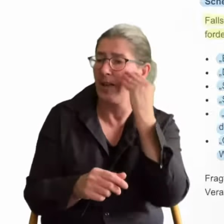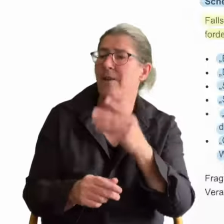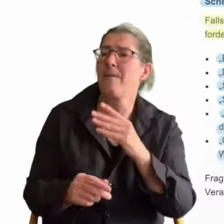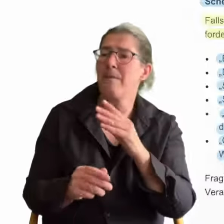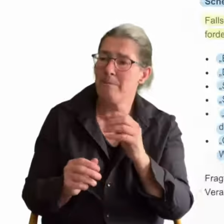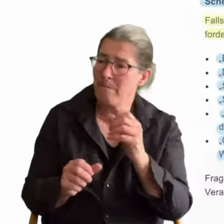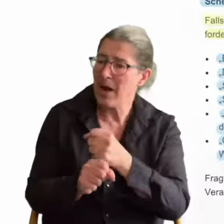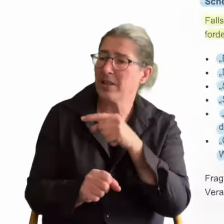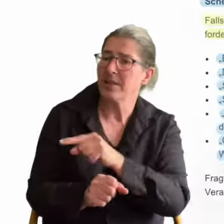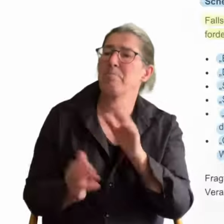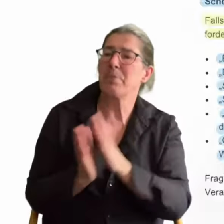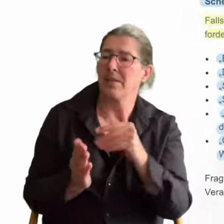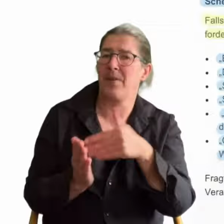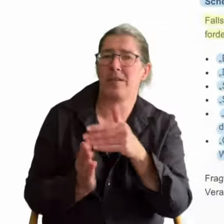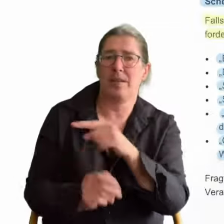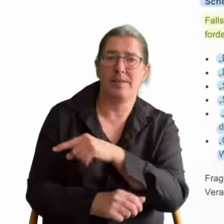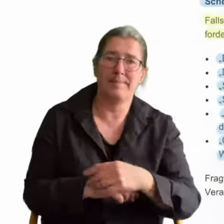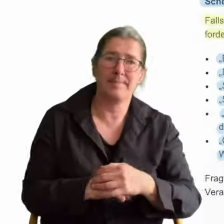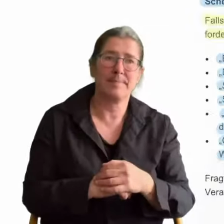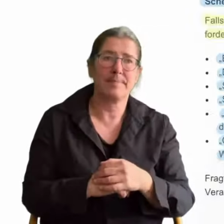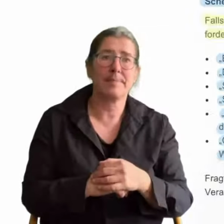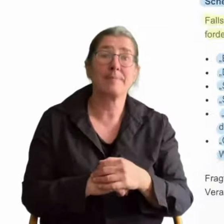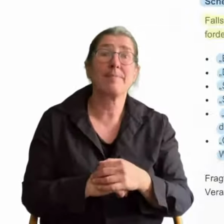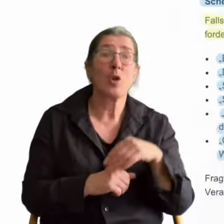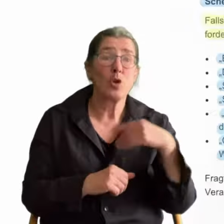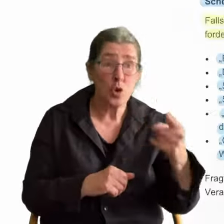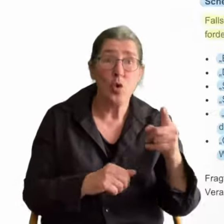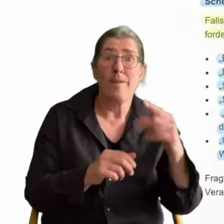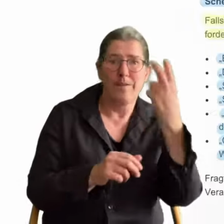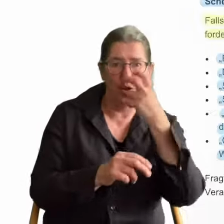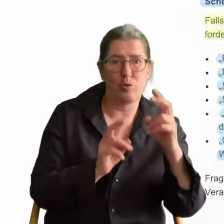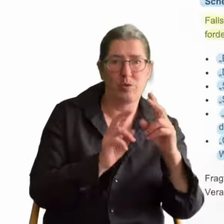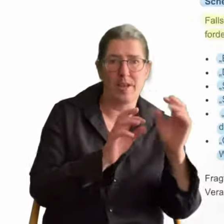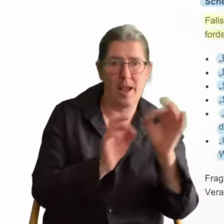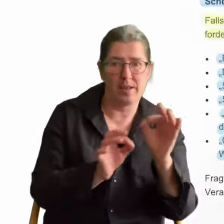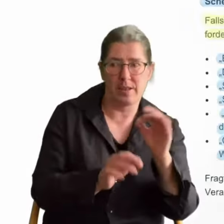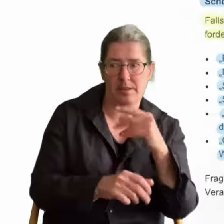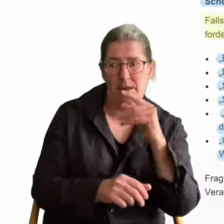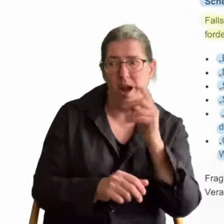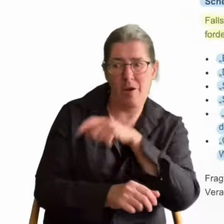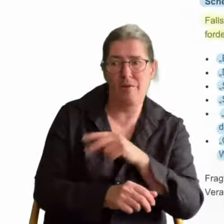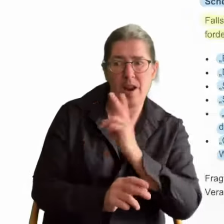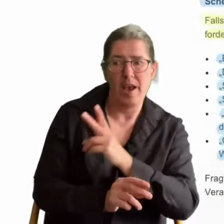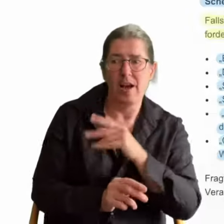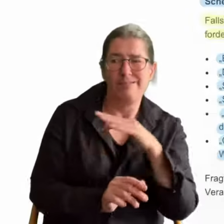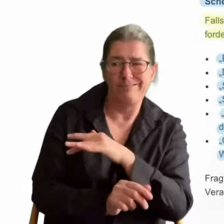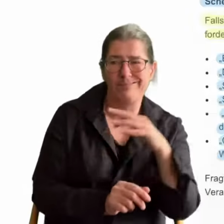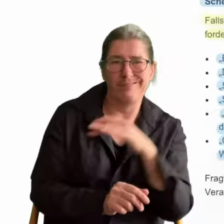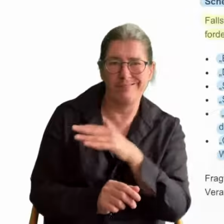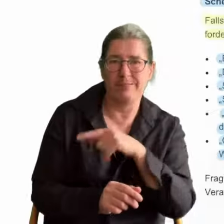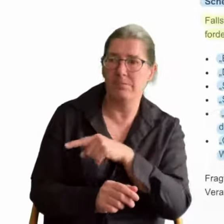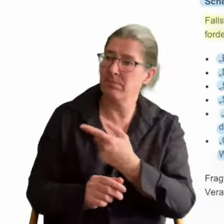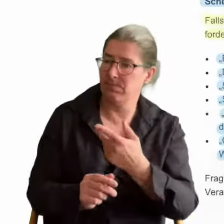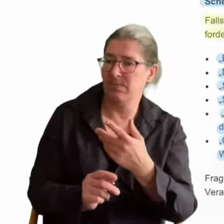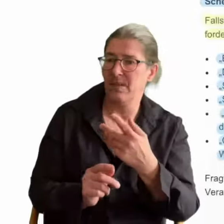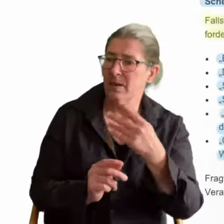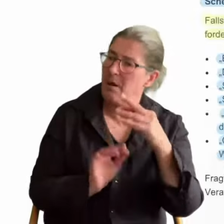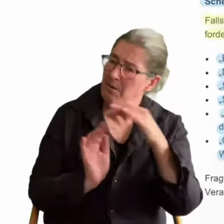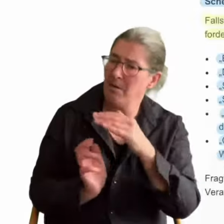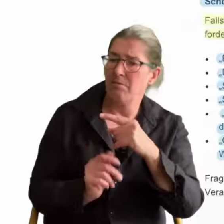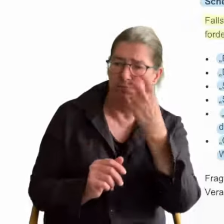machen sie bitte weiter das waren die äußerungen des versuchs leiters um den lehrer zum weitermachen zu